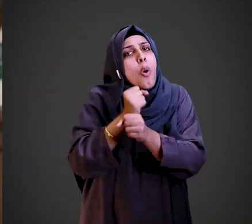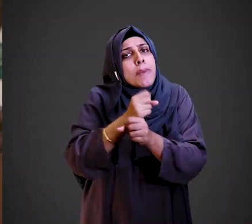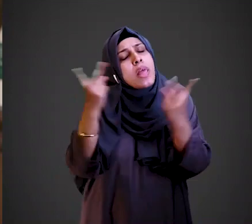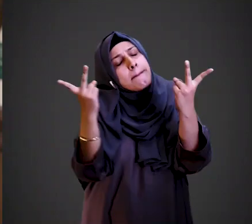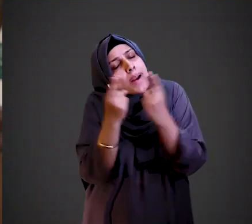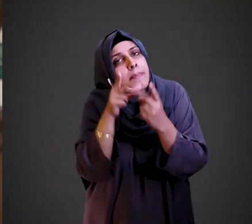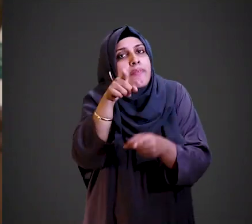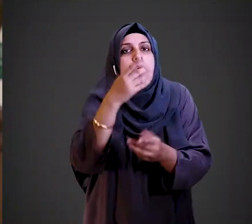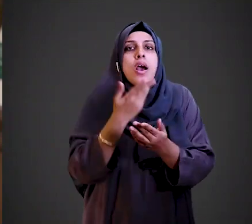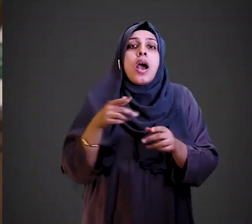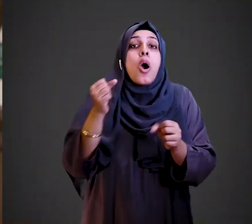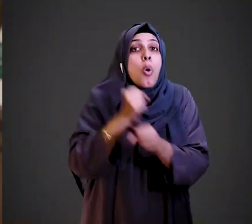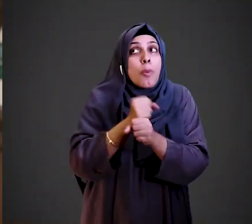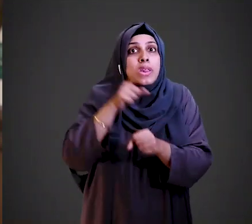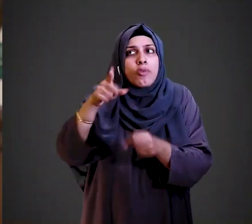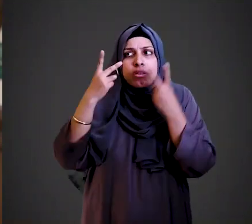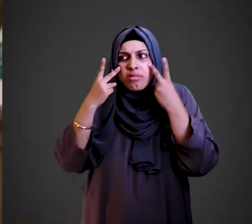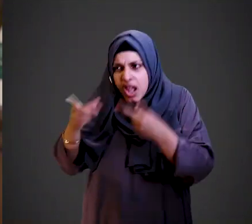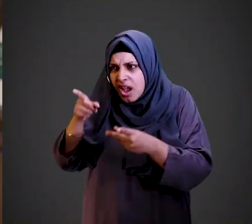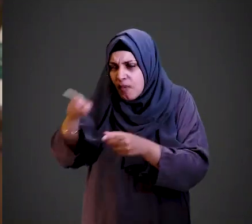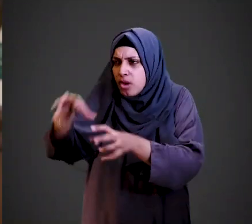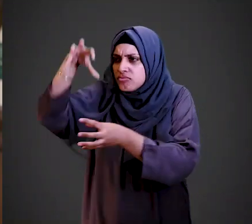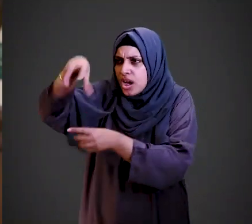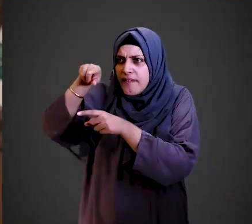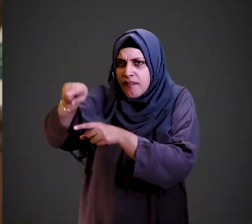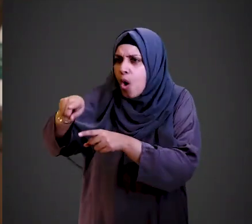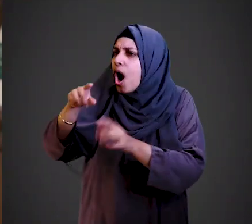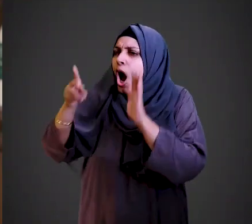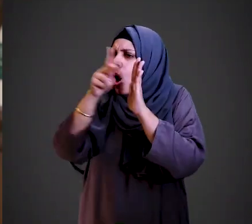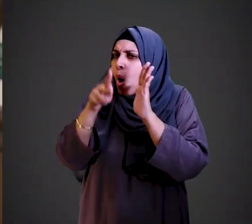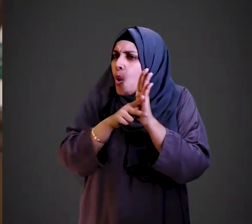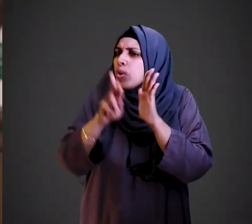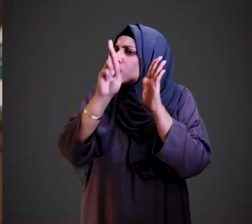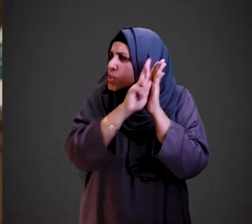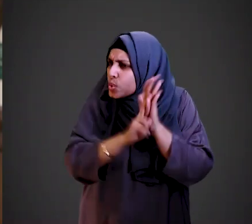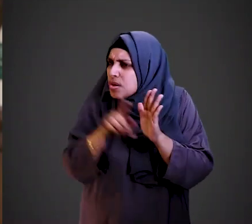بھی کچھ سلسلوں میں جہاں پر ان کو لگتا ہے کہ اب